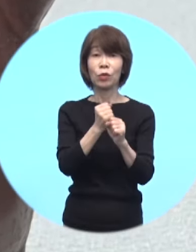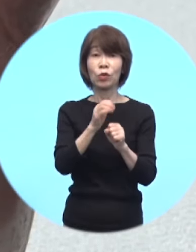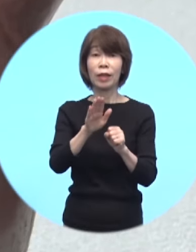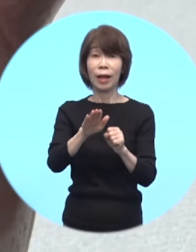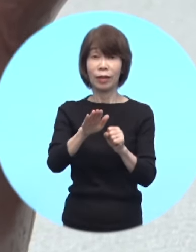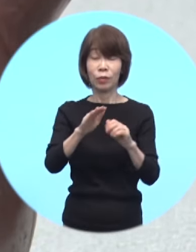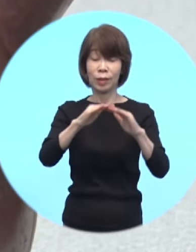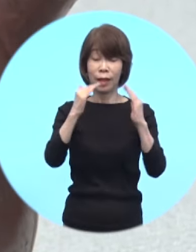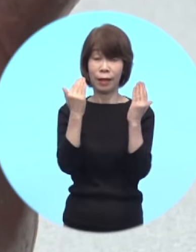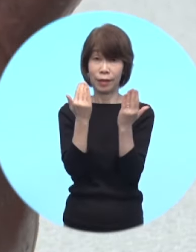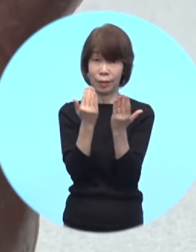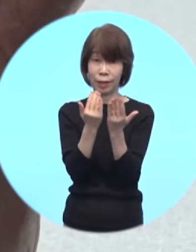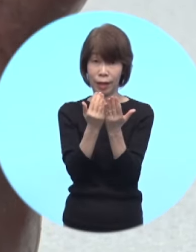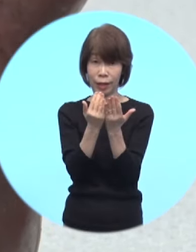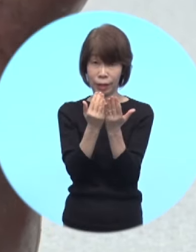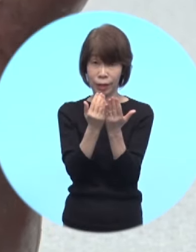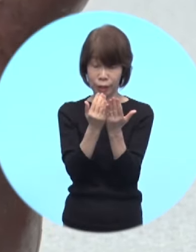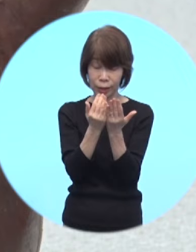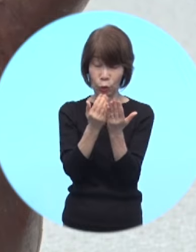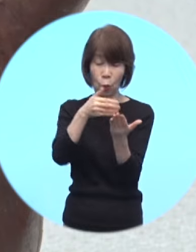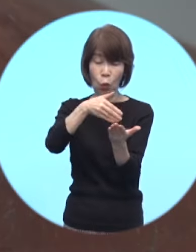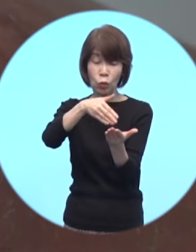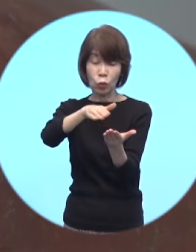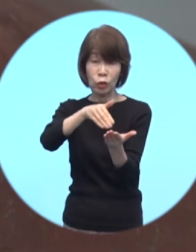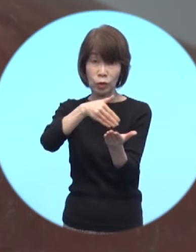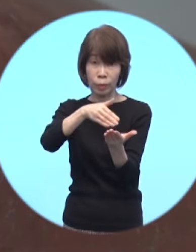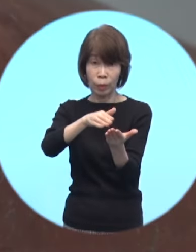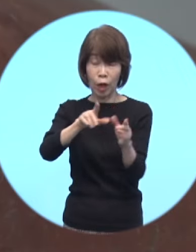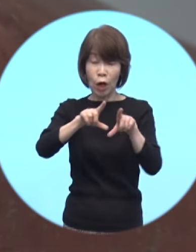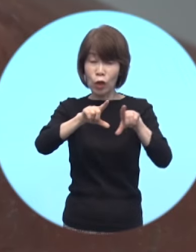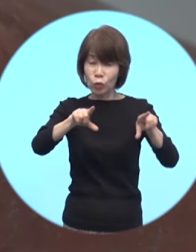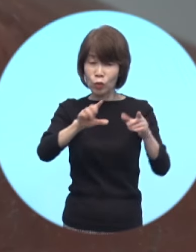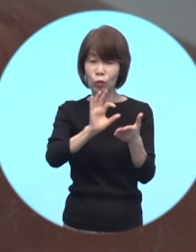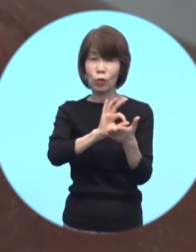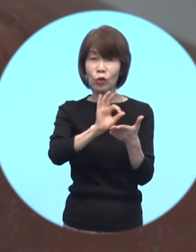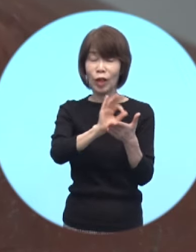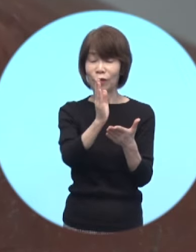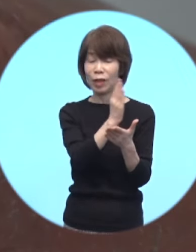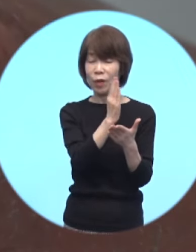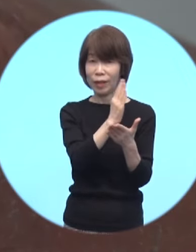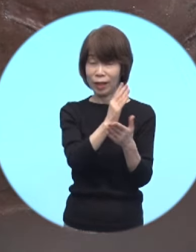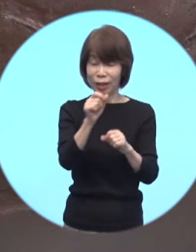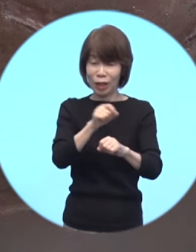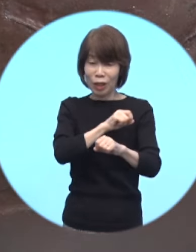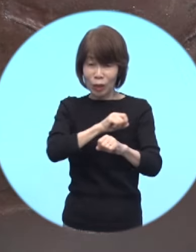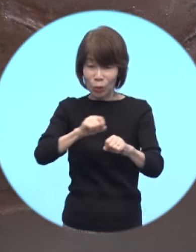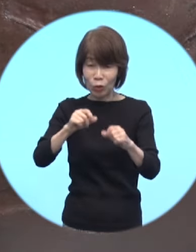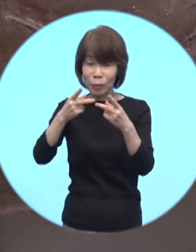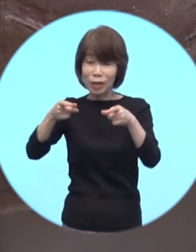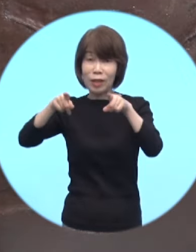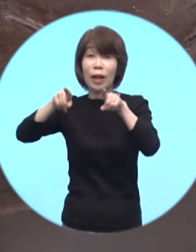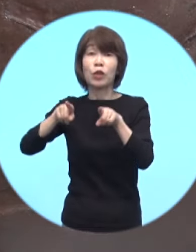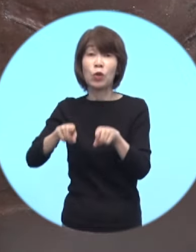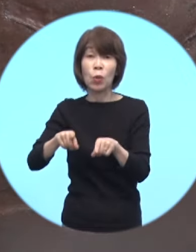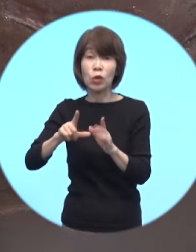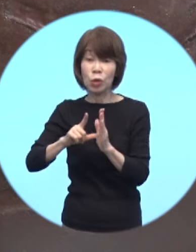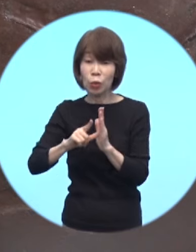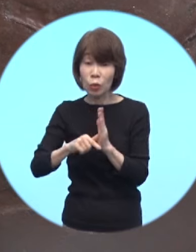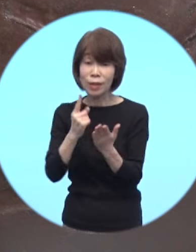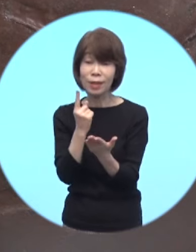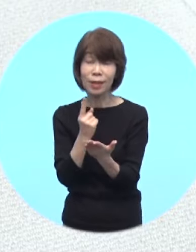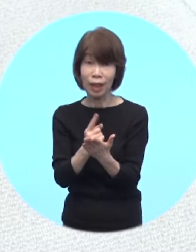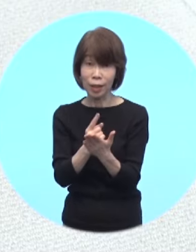全体に今度もまた漆を塗ってるという、普段使いではなくて何か特殊なお祭りであったり、そういった時に使